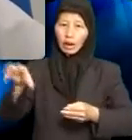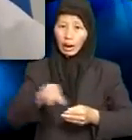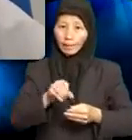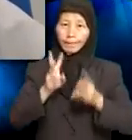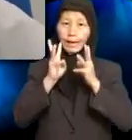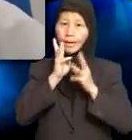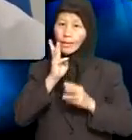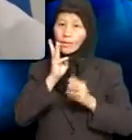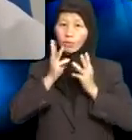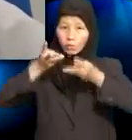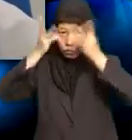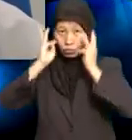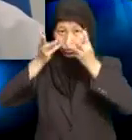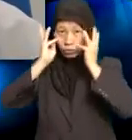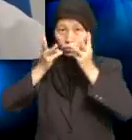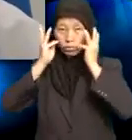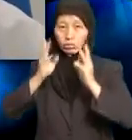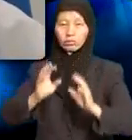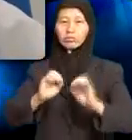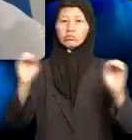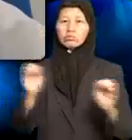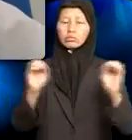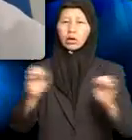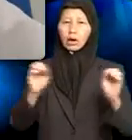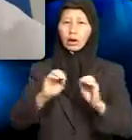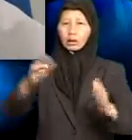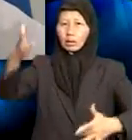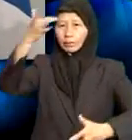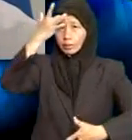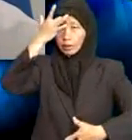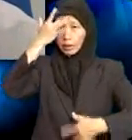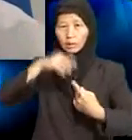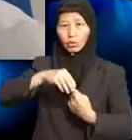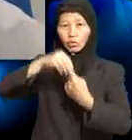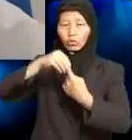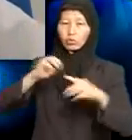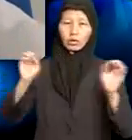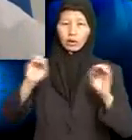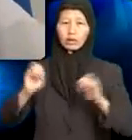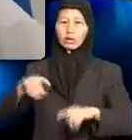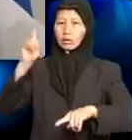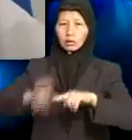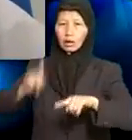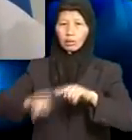air sembahyang ni, tidak ada satu-satu penyakit yang khusus sebenarnya yang tidak boleh kena air.